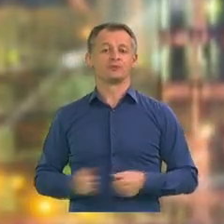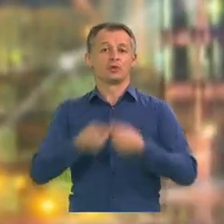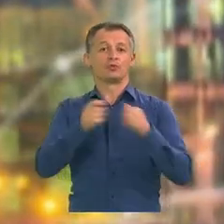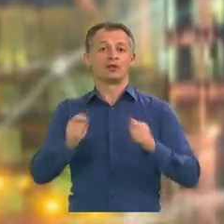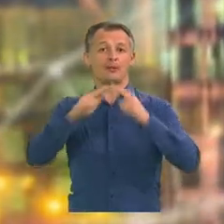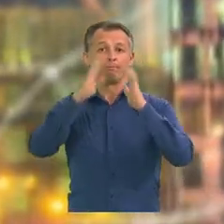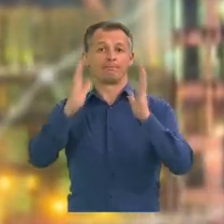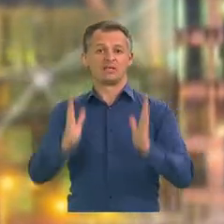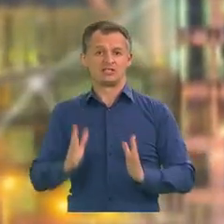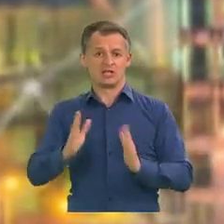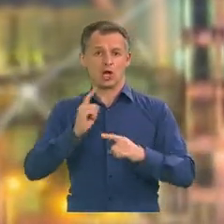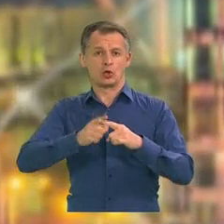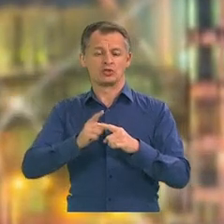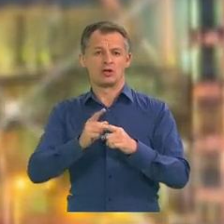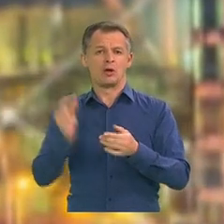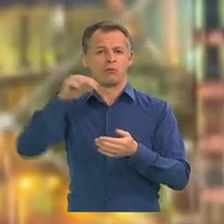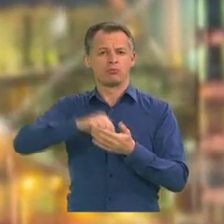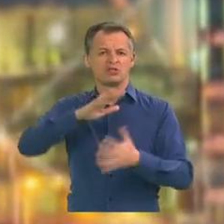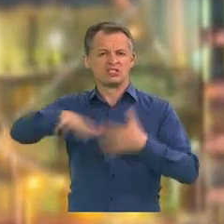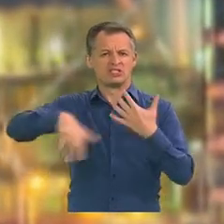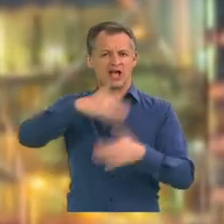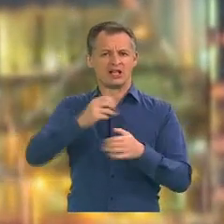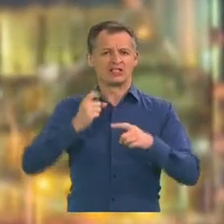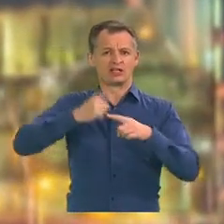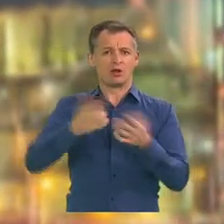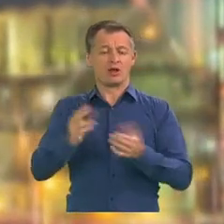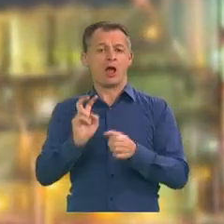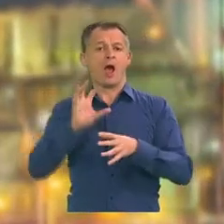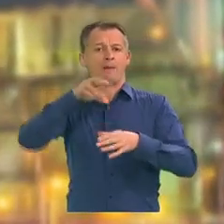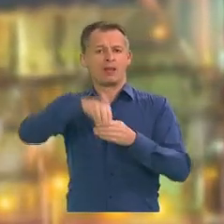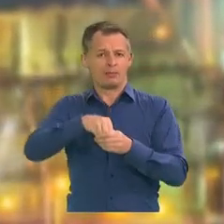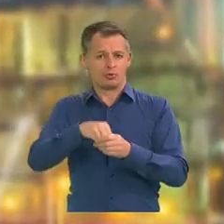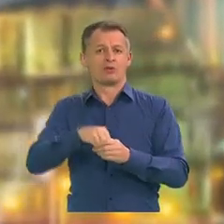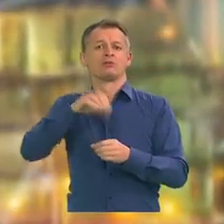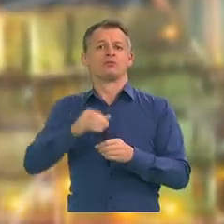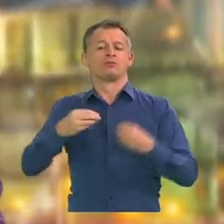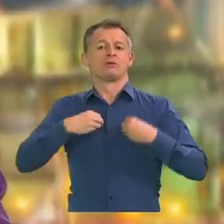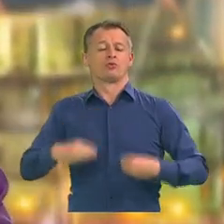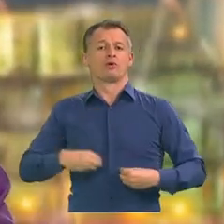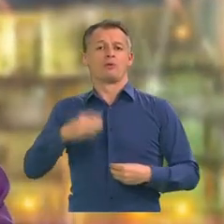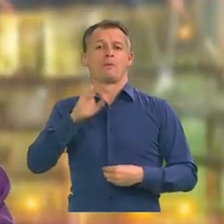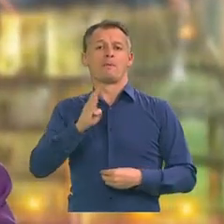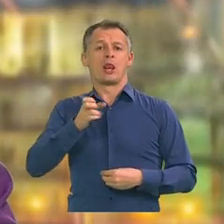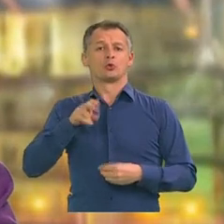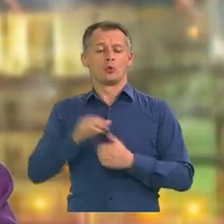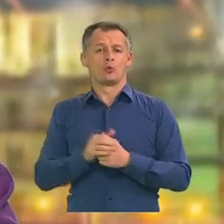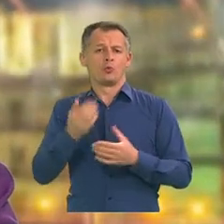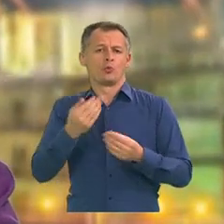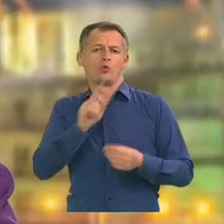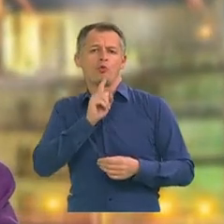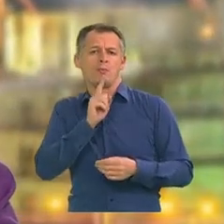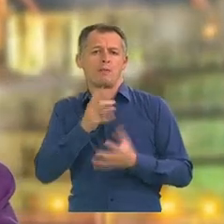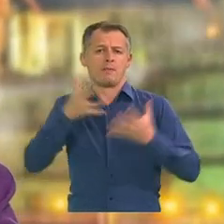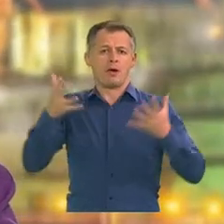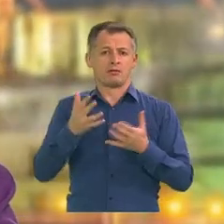Întreaga biserică este târâtă în scandalul sexual în care este implicat deputatul Aurel Bălășoiu. Nume mari de prelați apar în descrierile făcute de